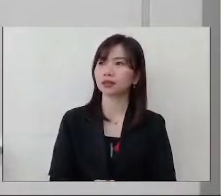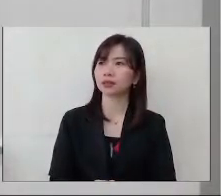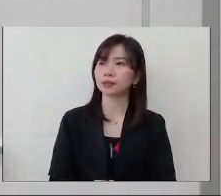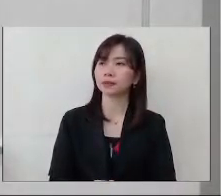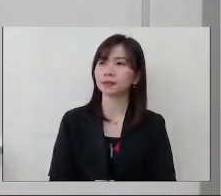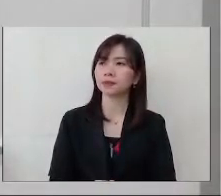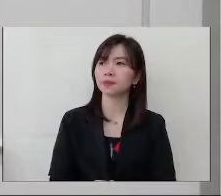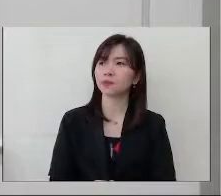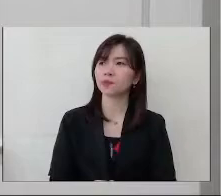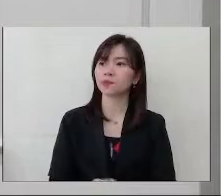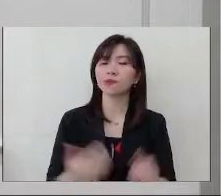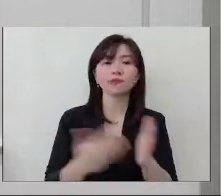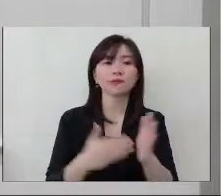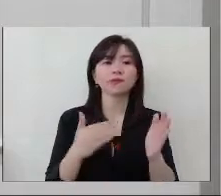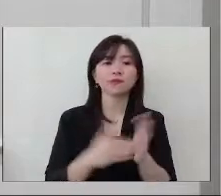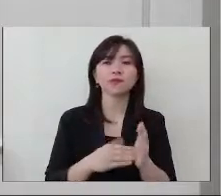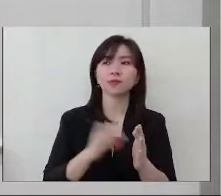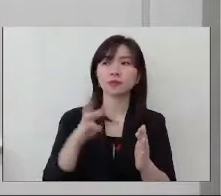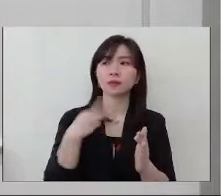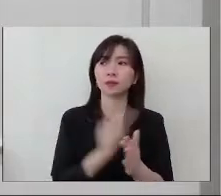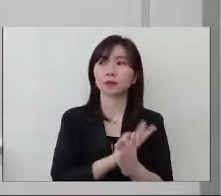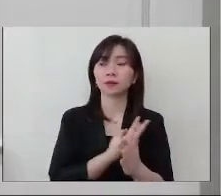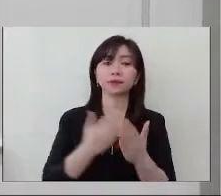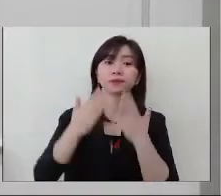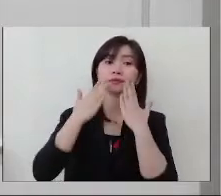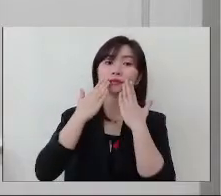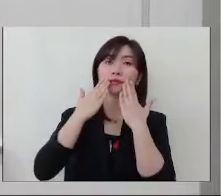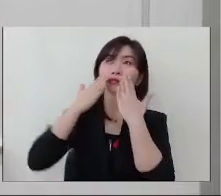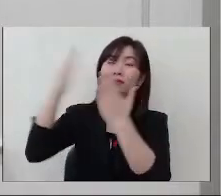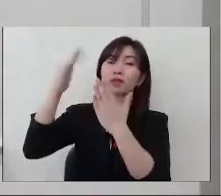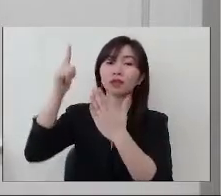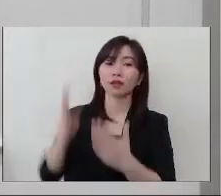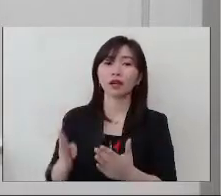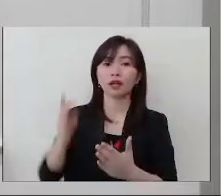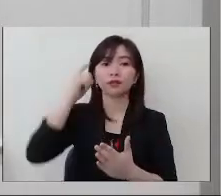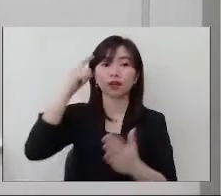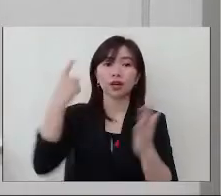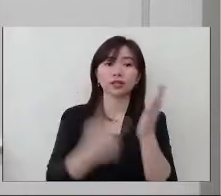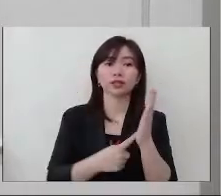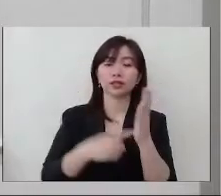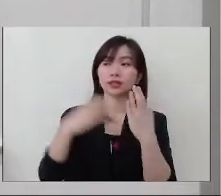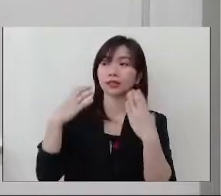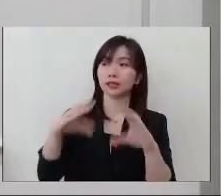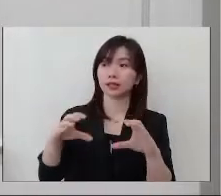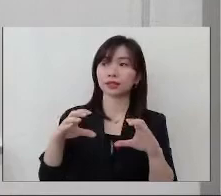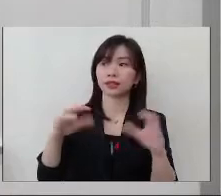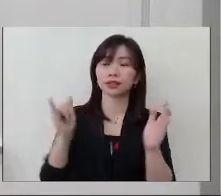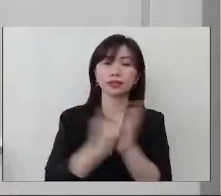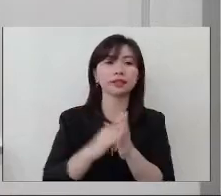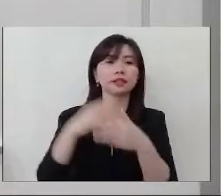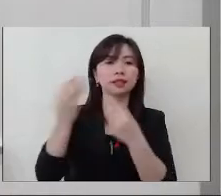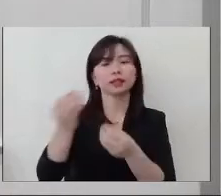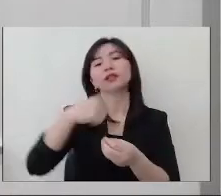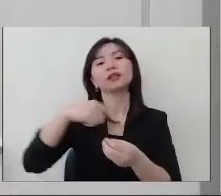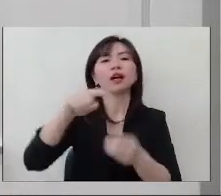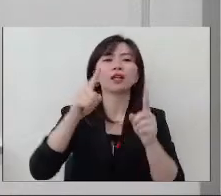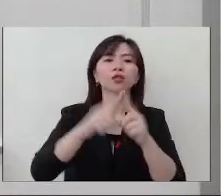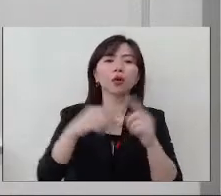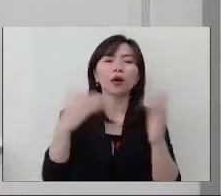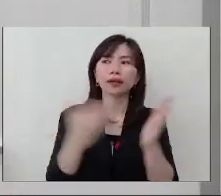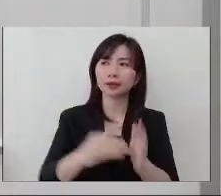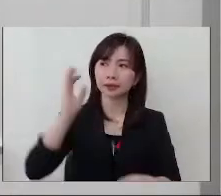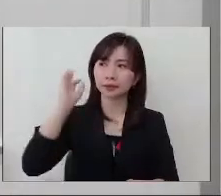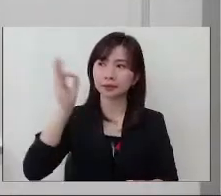And again, ako po ay nagpapasalamat sa Panginoon sa pagkakataon po na ibinigay po sa akin na makapagsalita po sa inyo